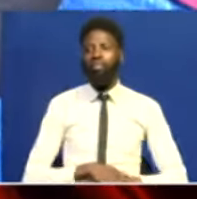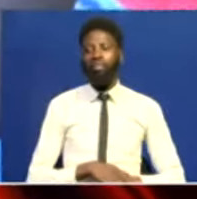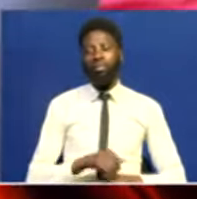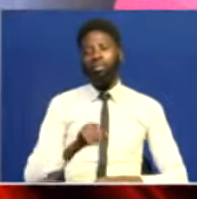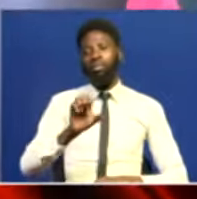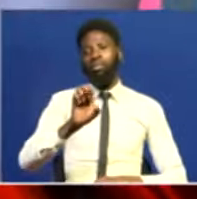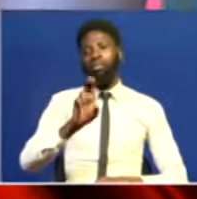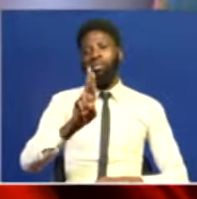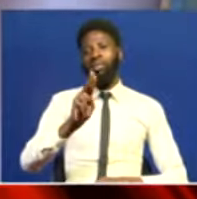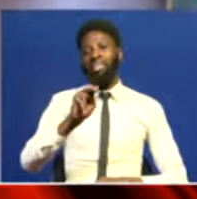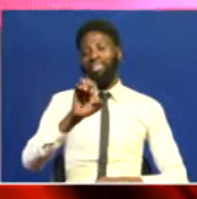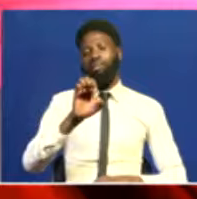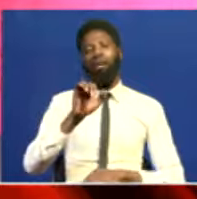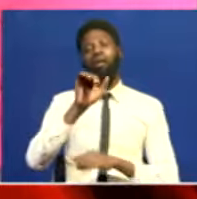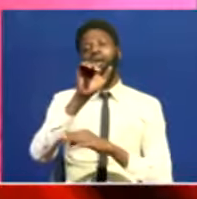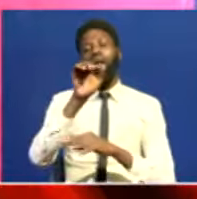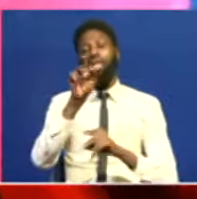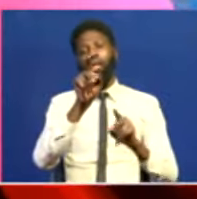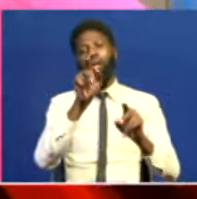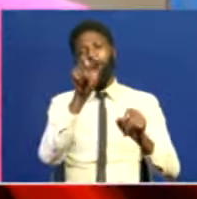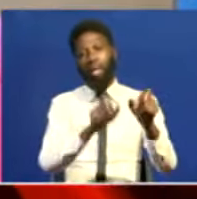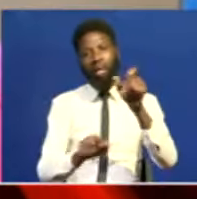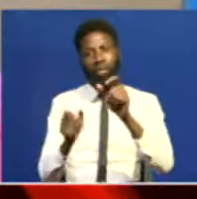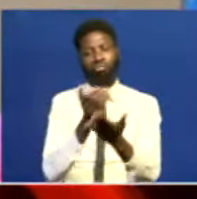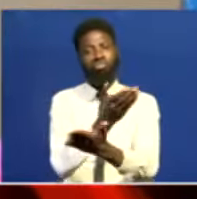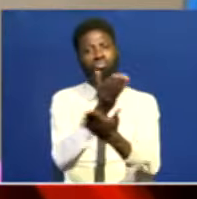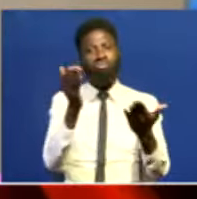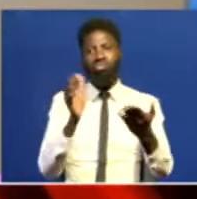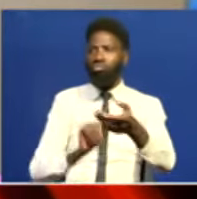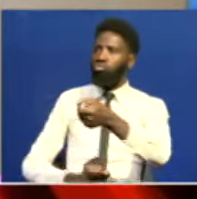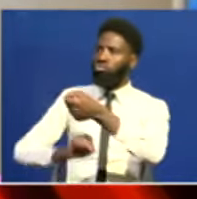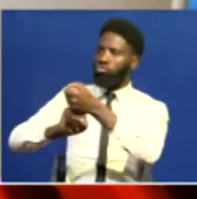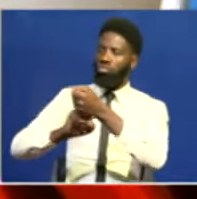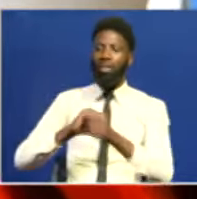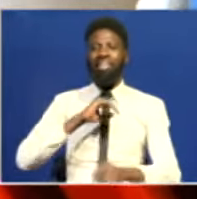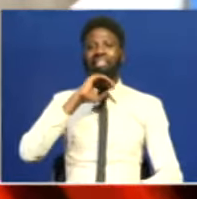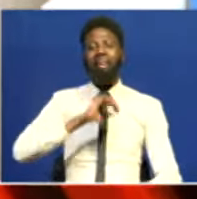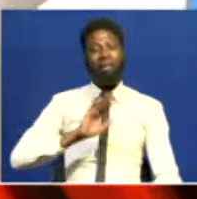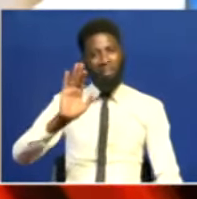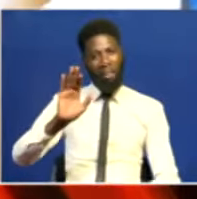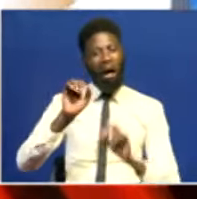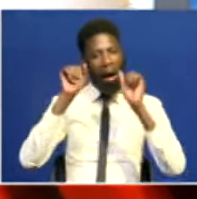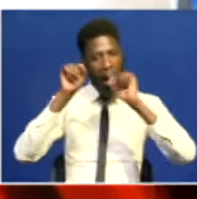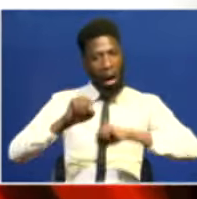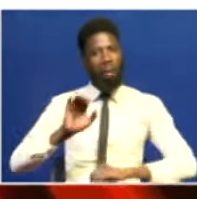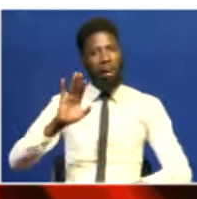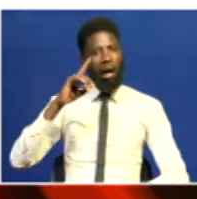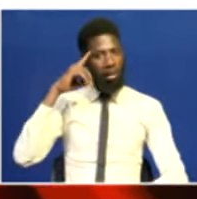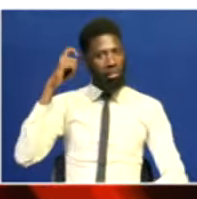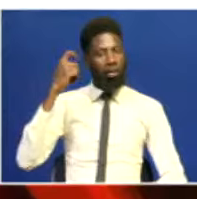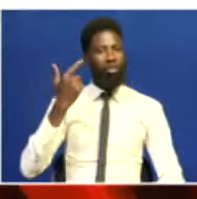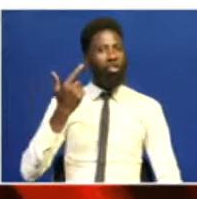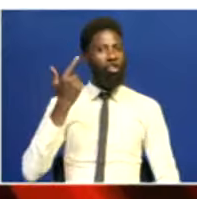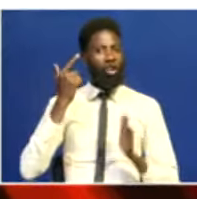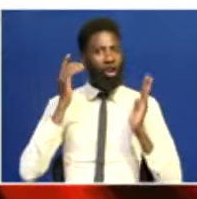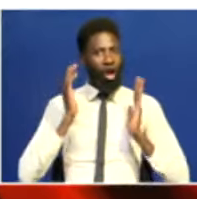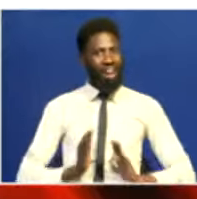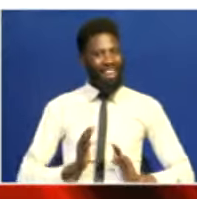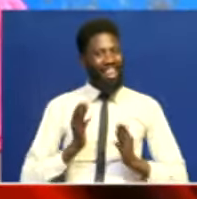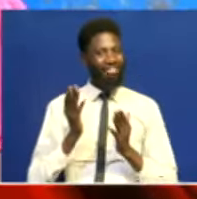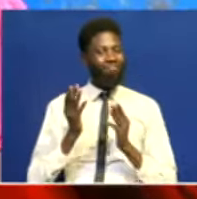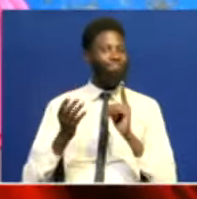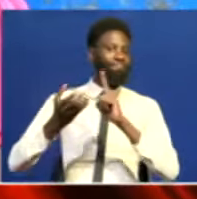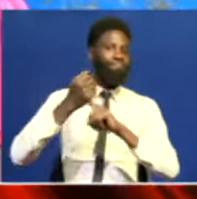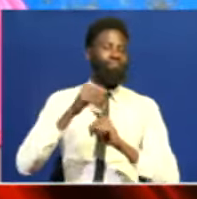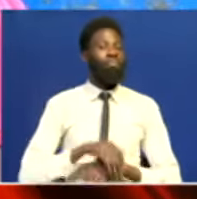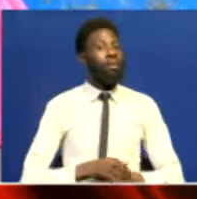for help from well wishes so as his son Clinton can make his dream of becoming a lawyer come true. Alipokuwa ameitwa sehemu